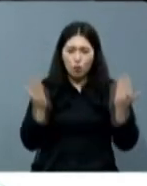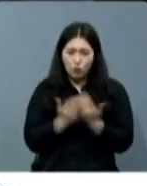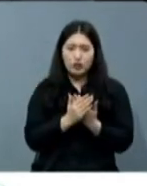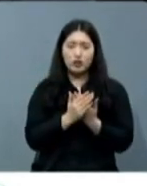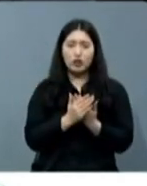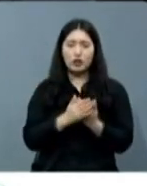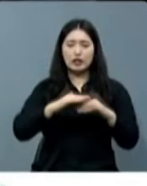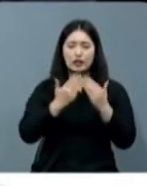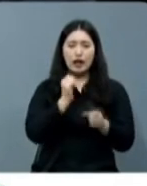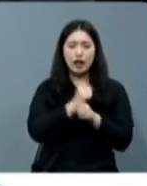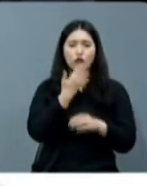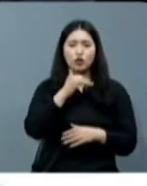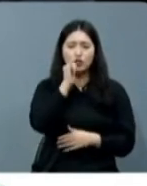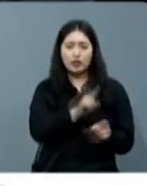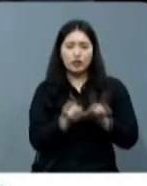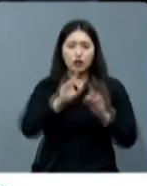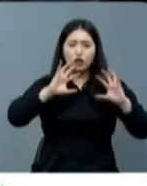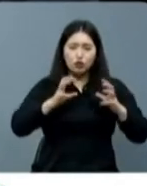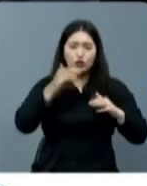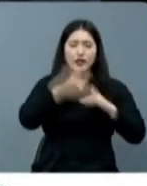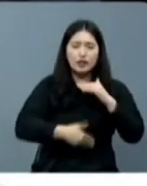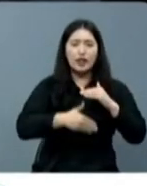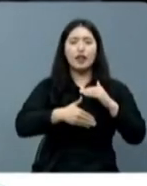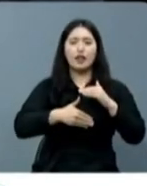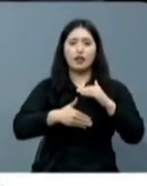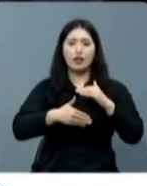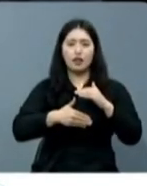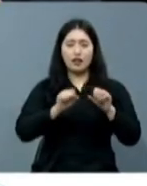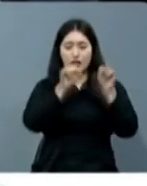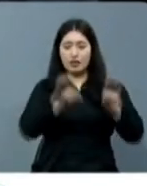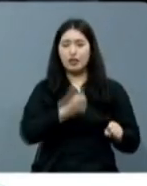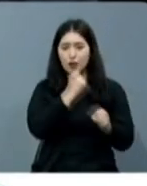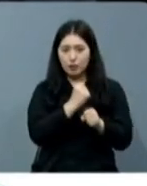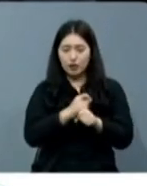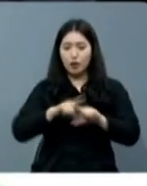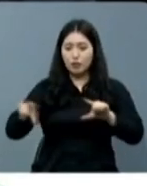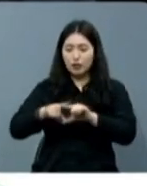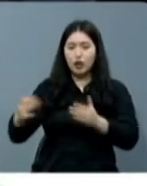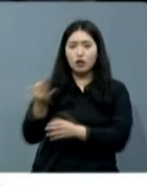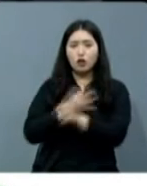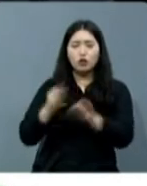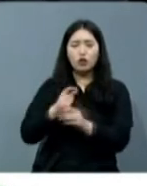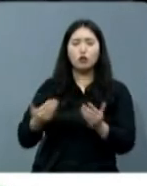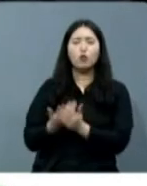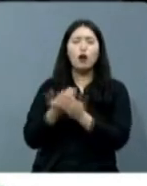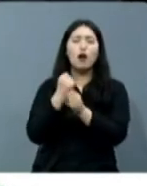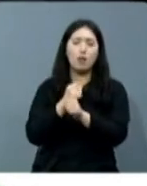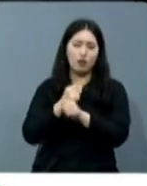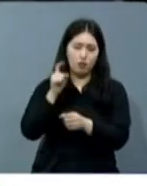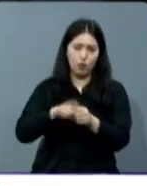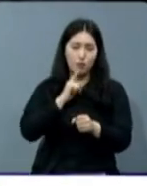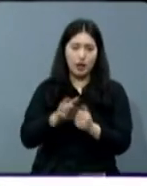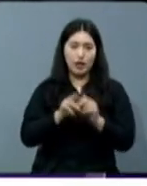허용하는 선진국형 네거티브 시스템으로 만들어서 민간 경제를 활성화시켜보겠다는 겁니다. 지금처럼